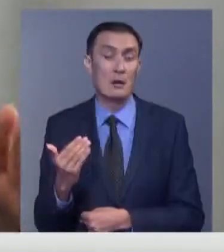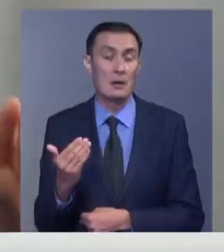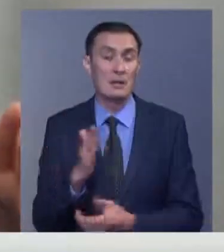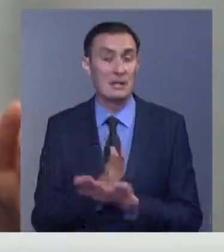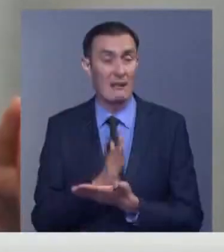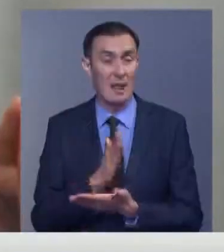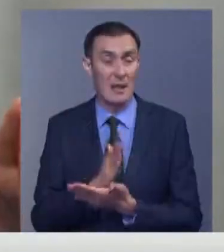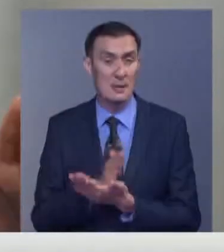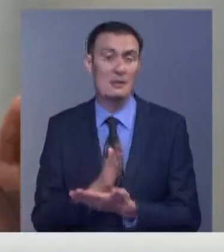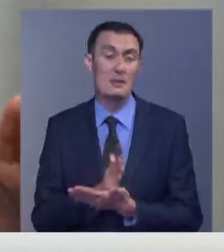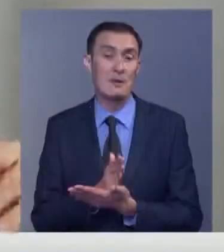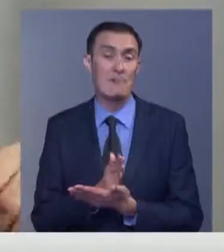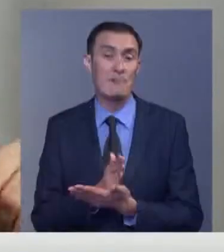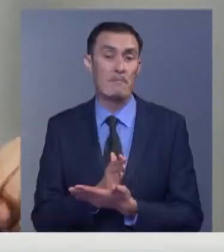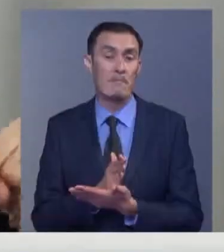составляет